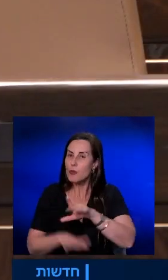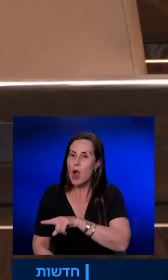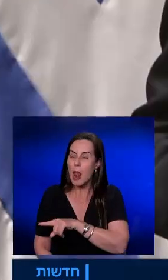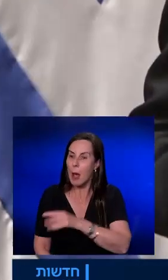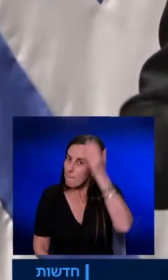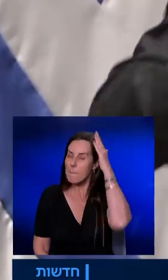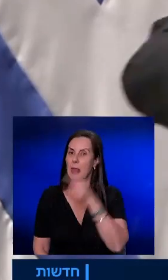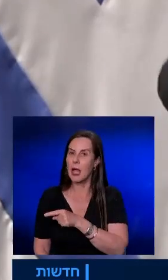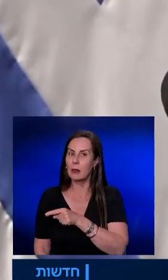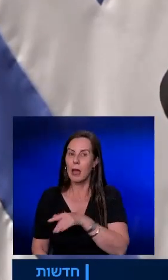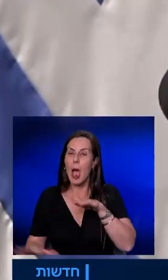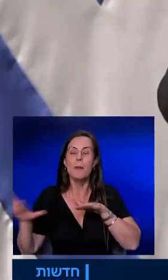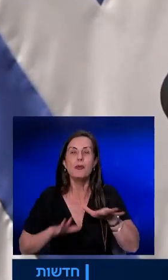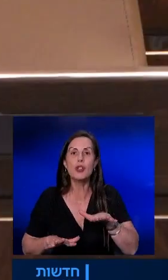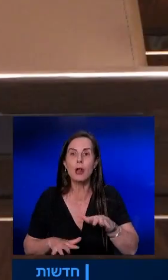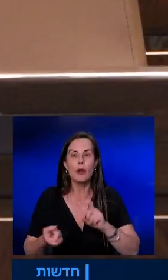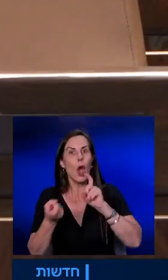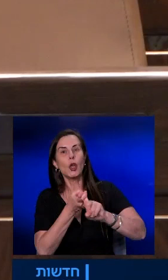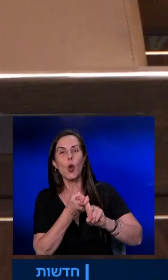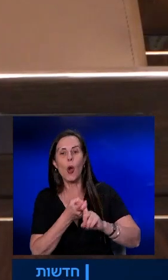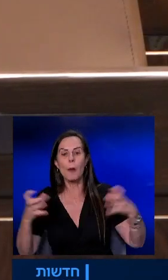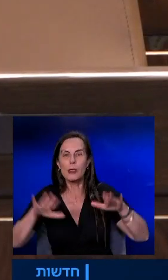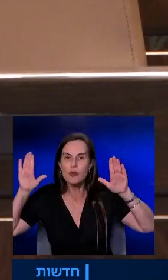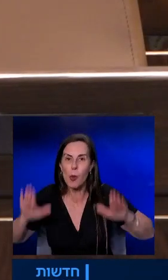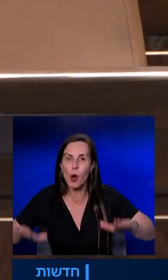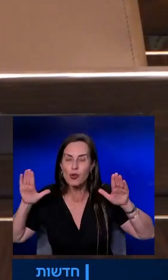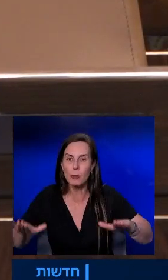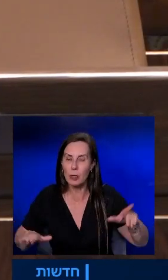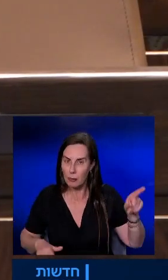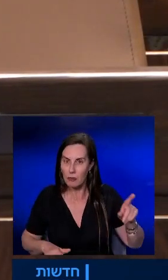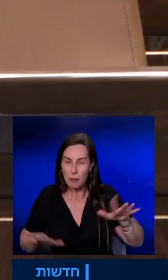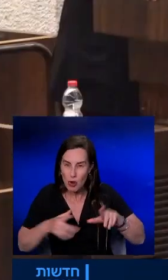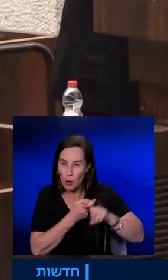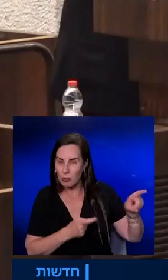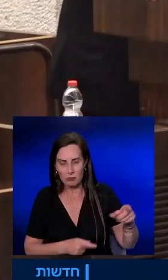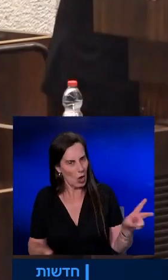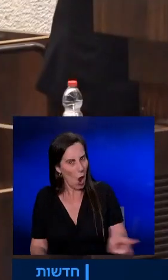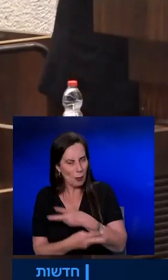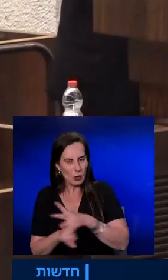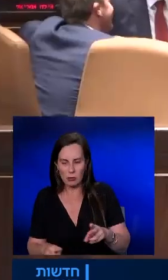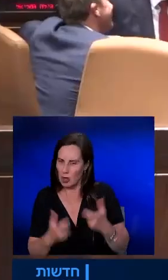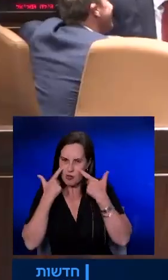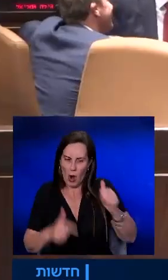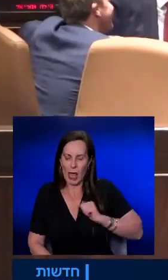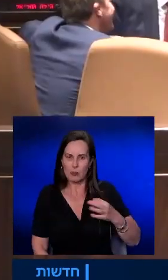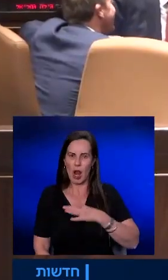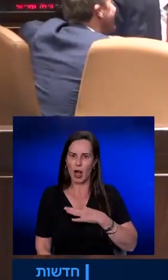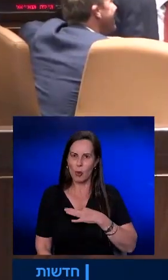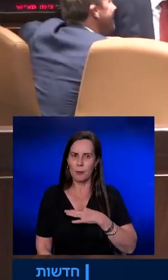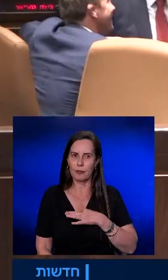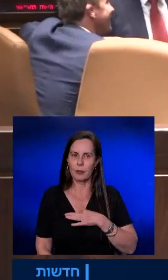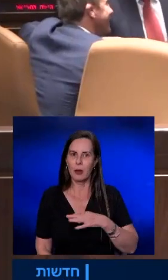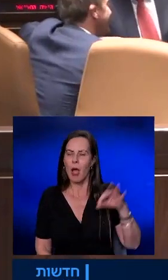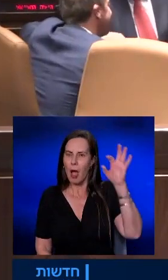בנט. ממשלה שתלויה במועצת השורא של האחים המוסלמים לא מסוגלת להגן על חיילינו. ואגב